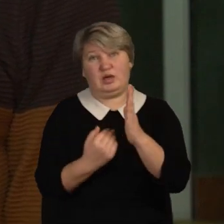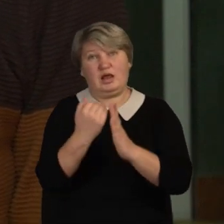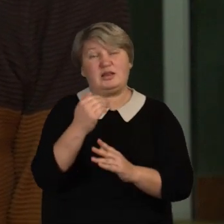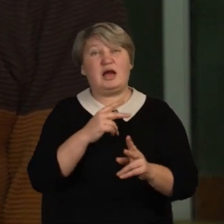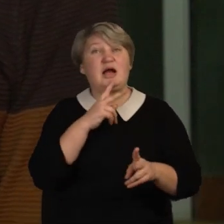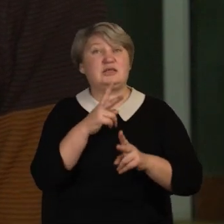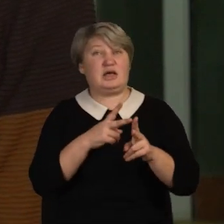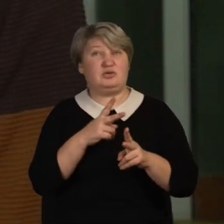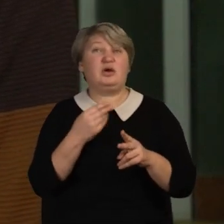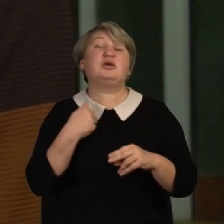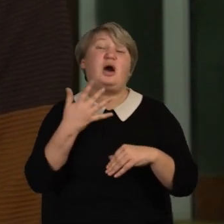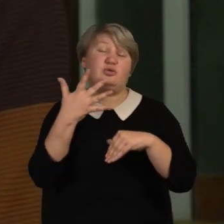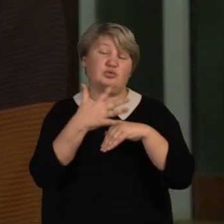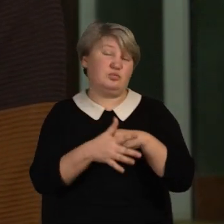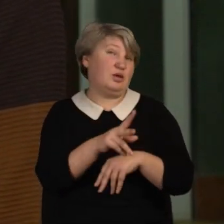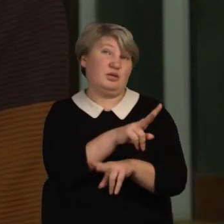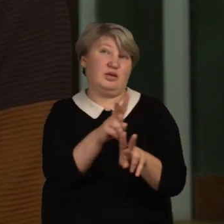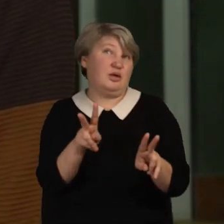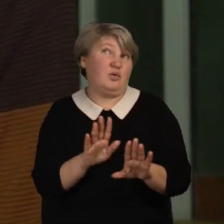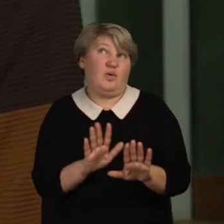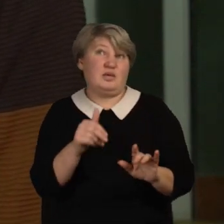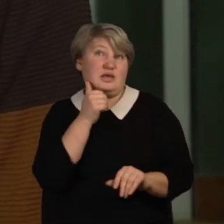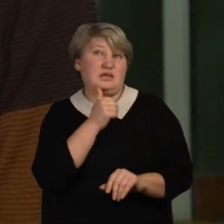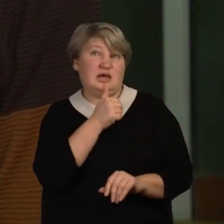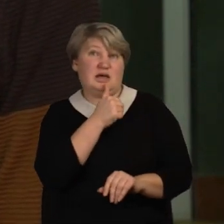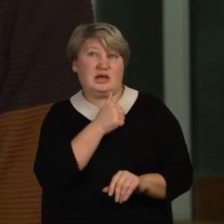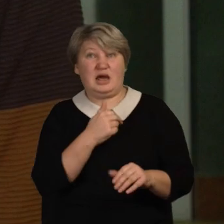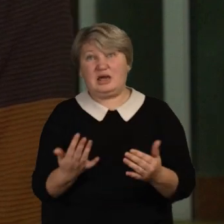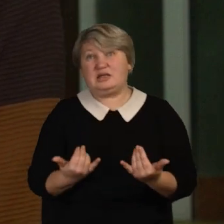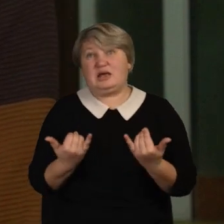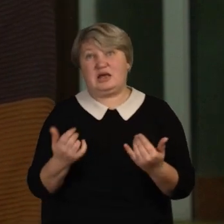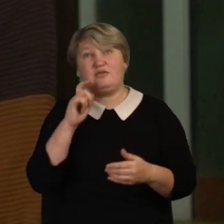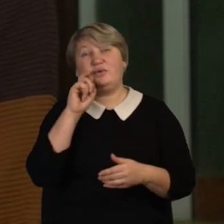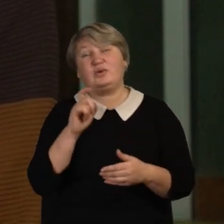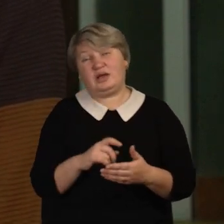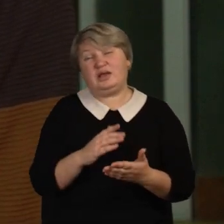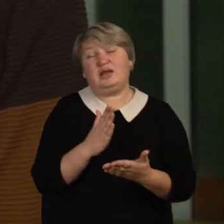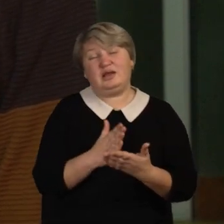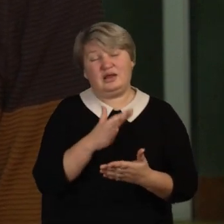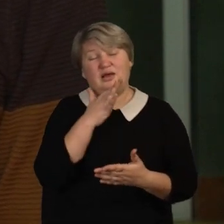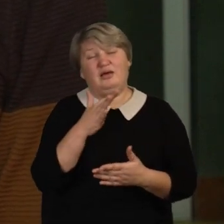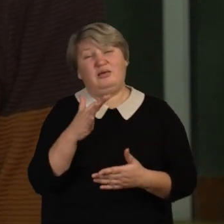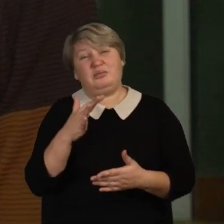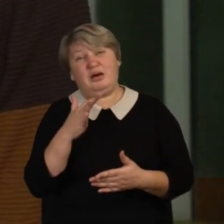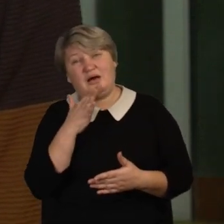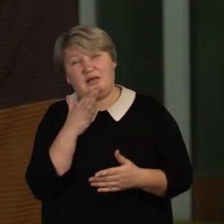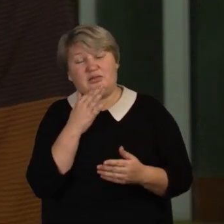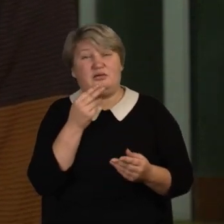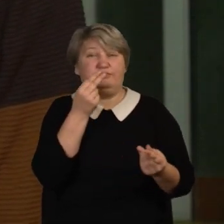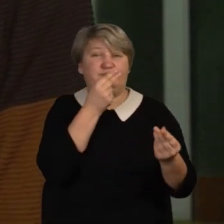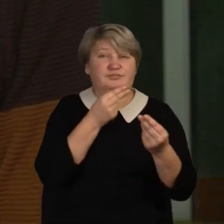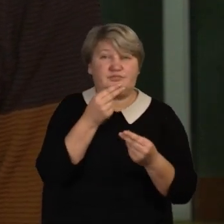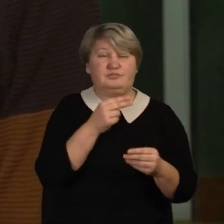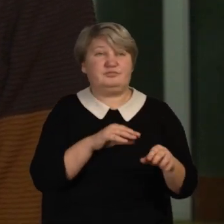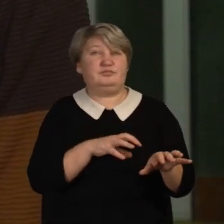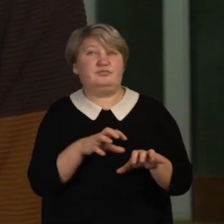і для кого не секрет, принаймні на даний момент в Україні є багато таких шпарин в законі, але як на мене,